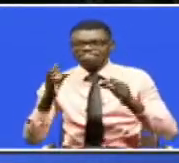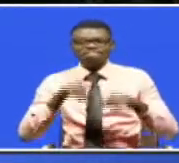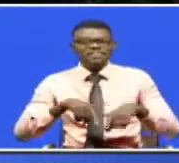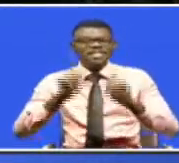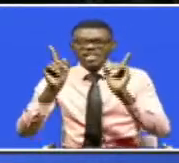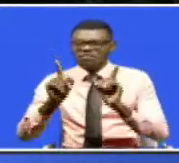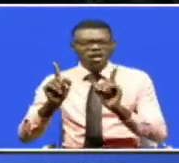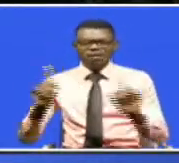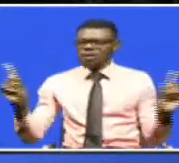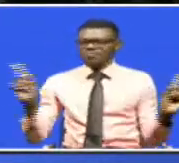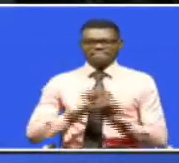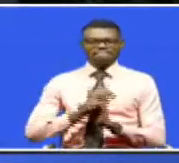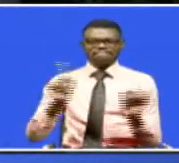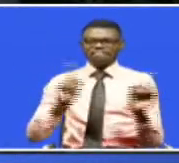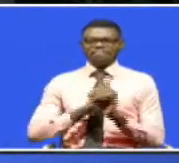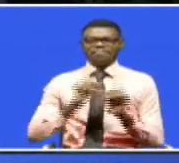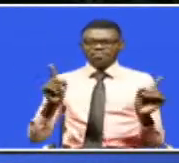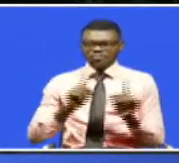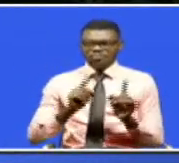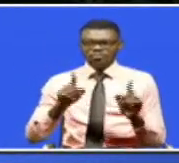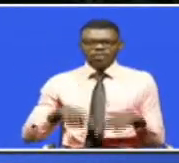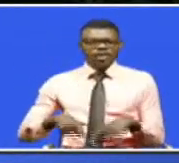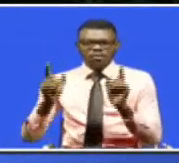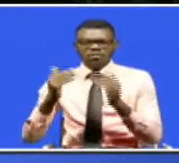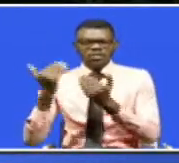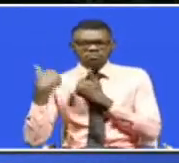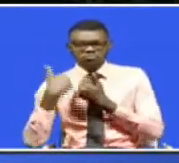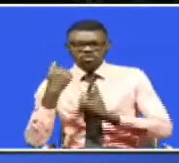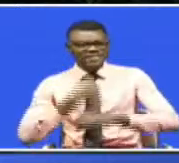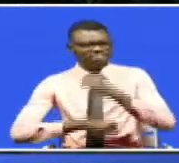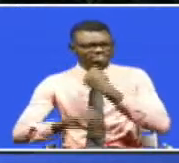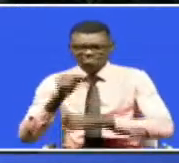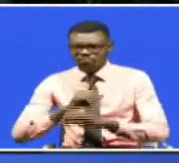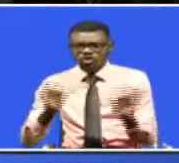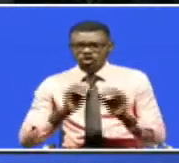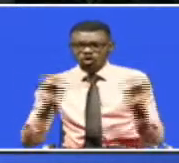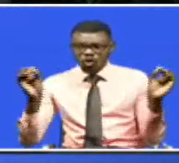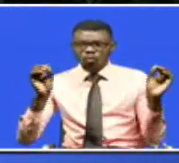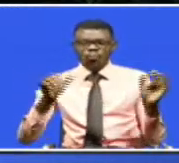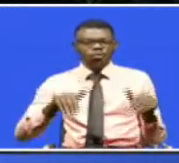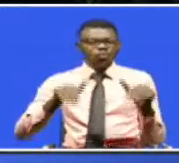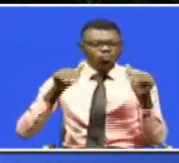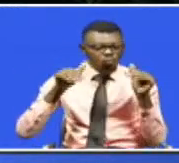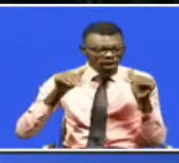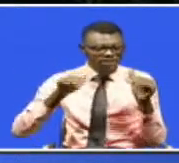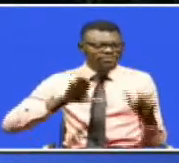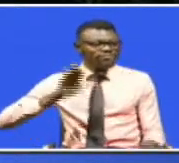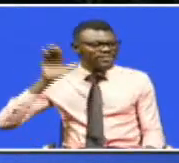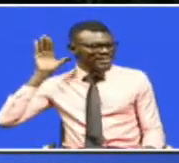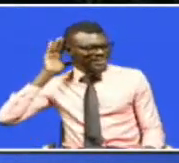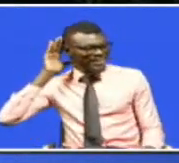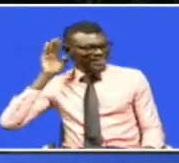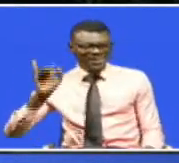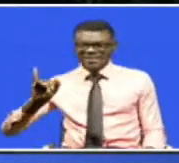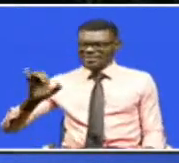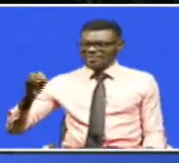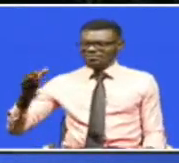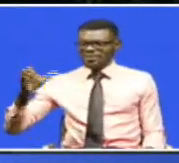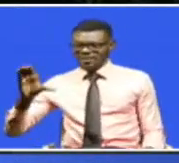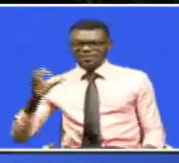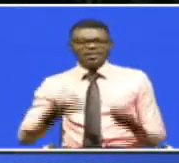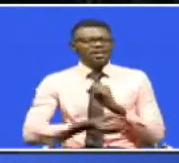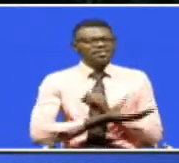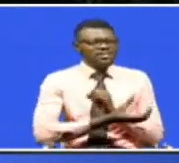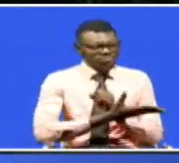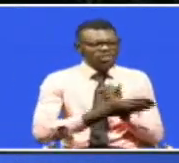ama swala lolote la kuu wao. Wanastahili kufuata jinsi ambavyo wanaelezwa na wale maafisa wa IEBC, na